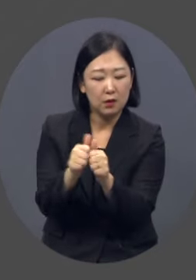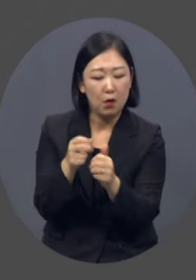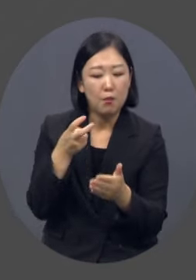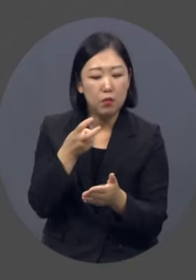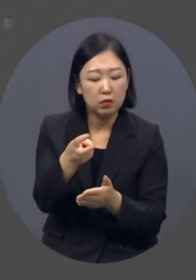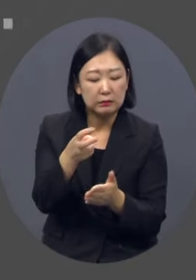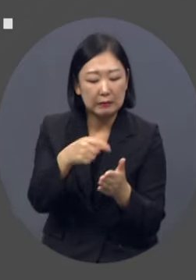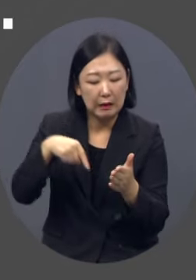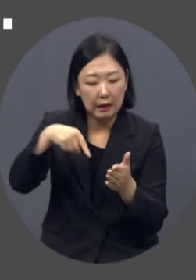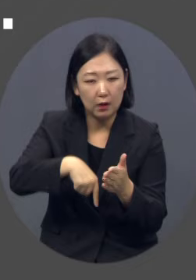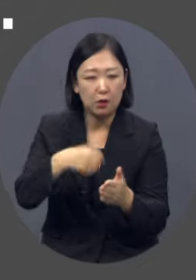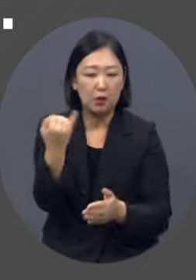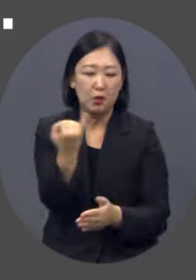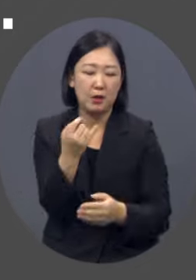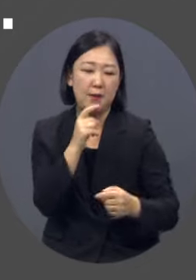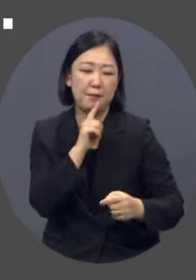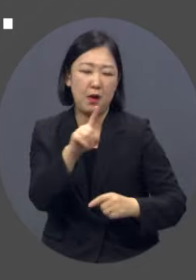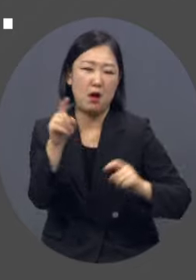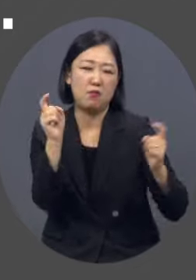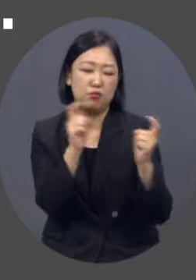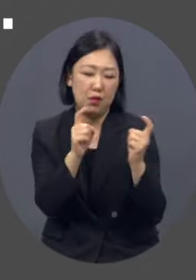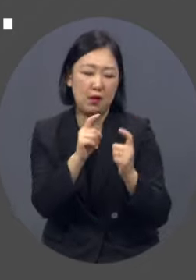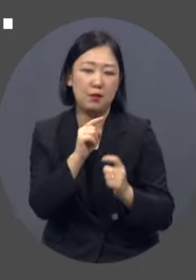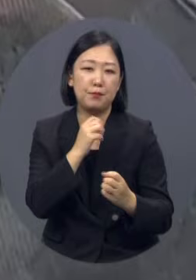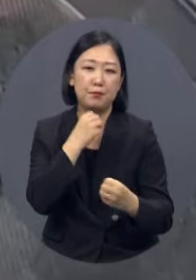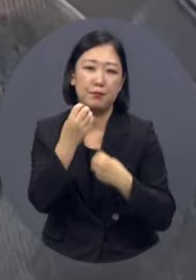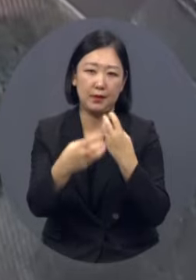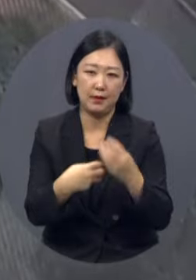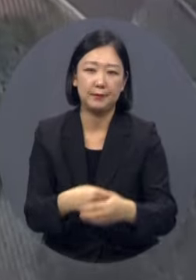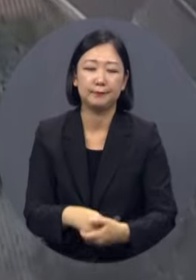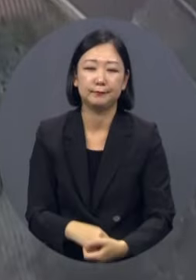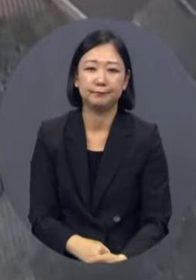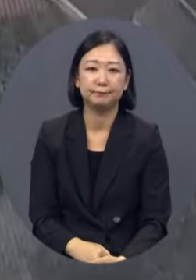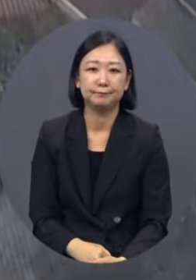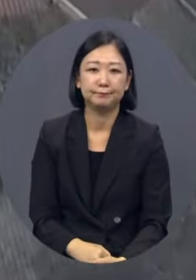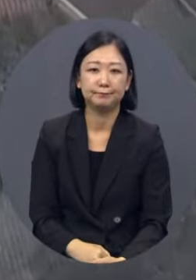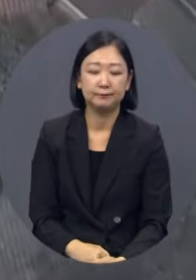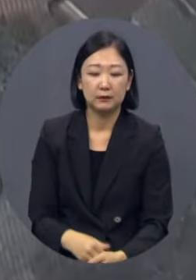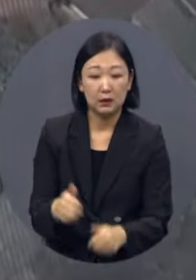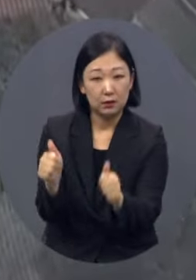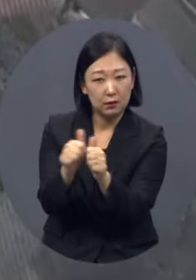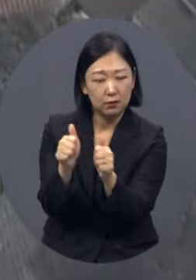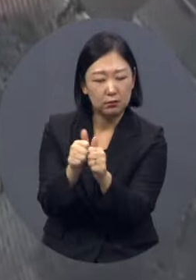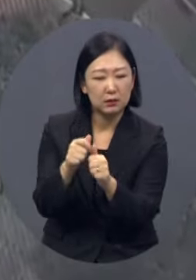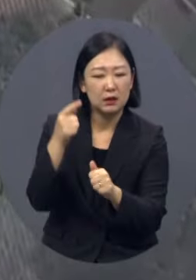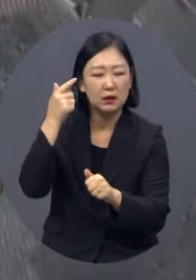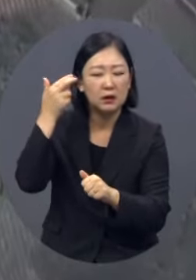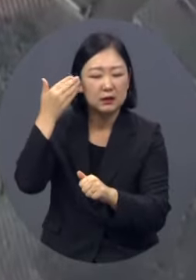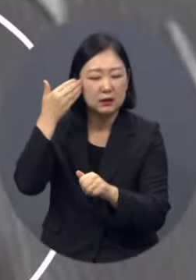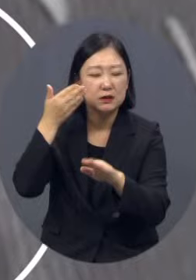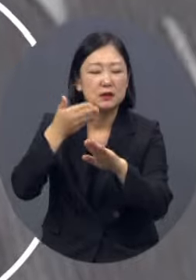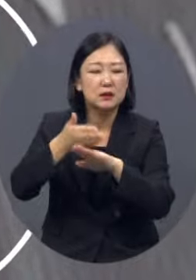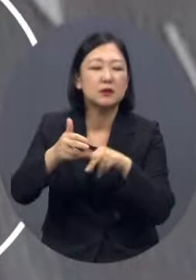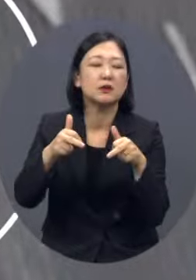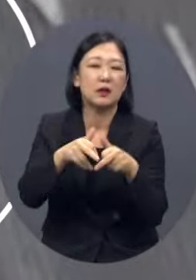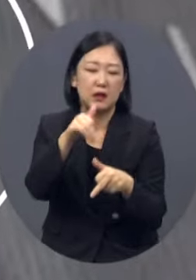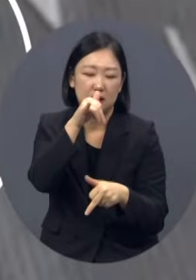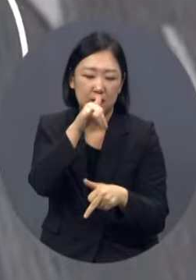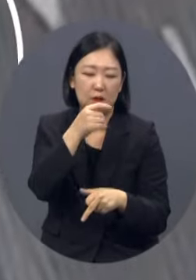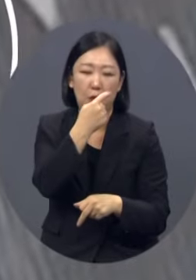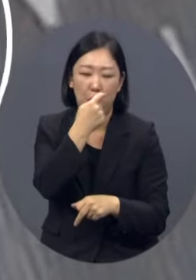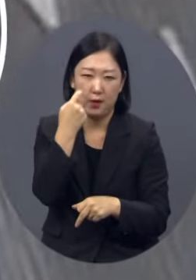안에서 여성과 말다툼을 했다고 진술했습니다 경찰은이 남학생이 지적 장애를 가지고 있는 것으로